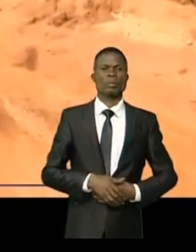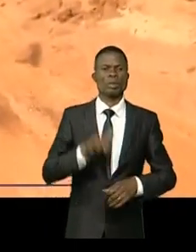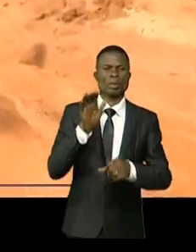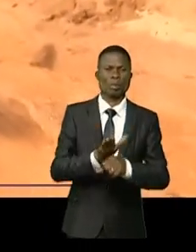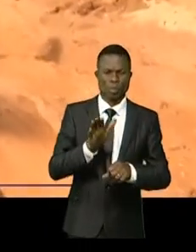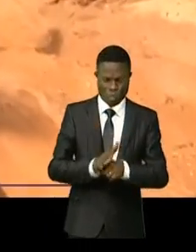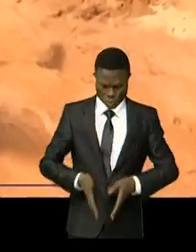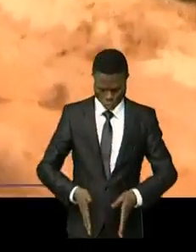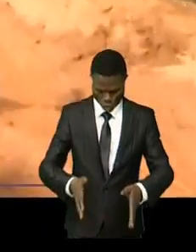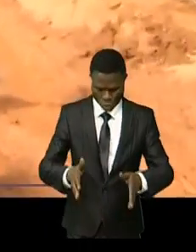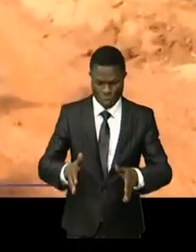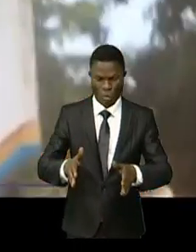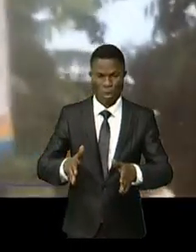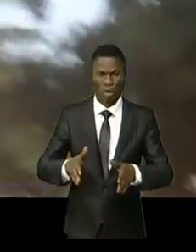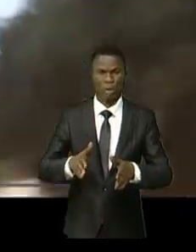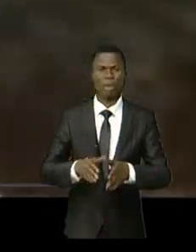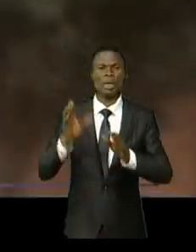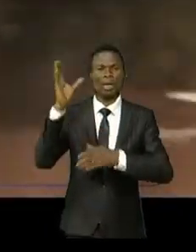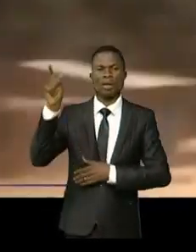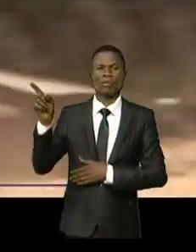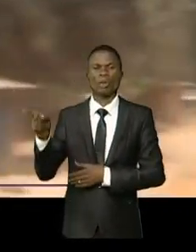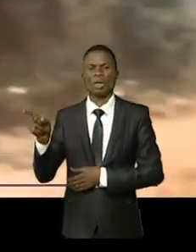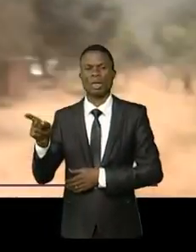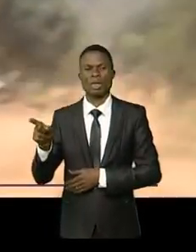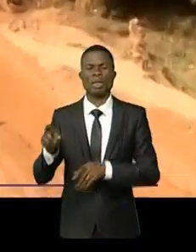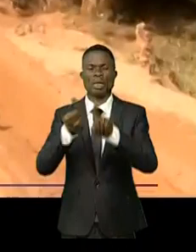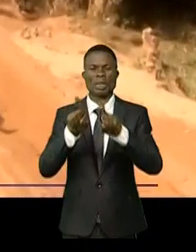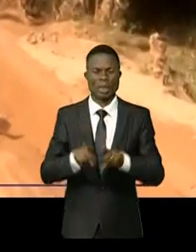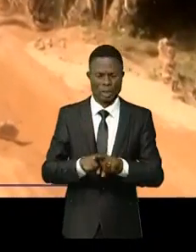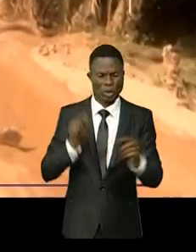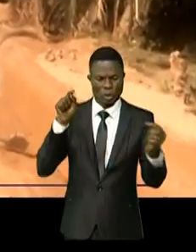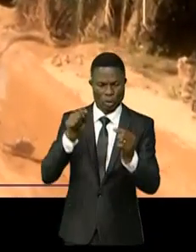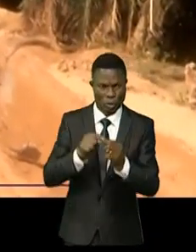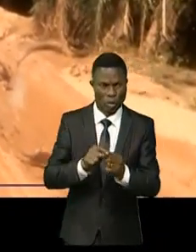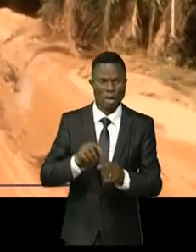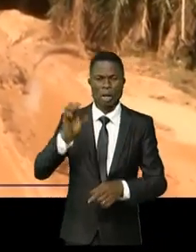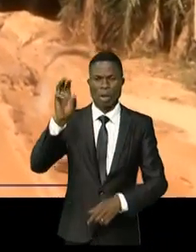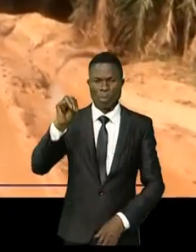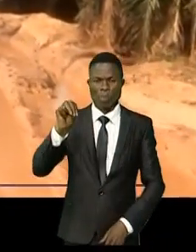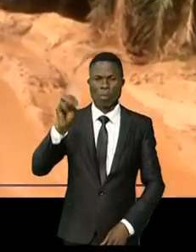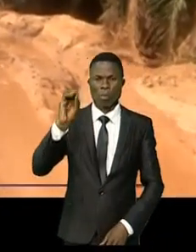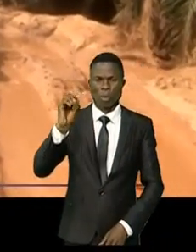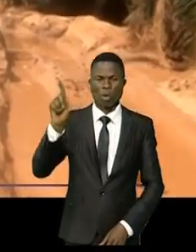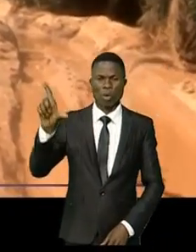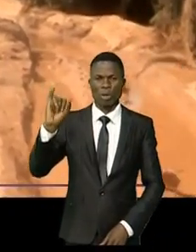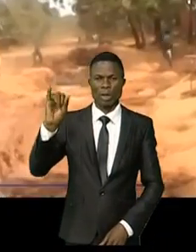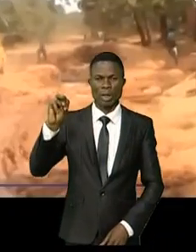Plusieurs tronçons routiers entre Suima, Mboko, Baraka, Fizi Centre jusqu'à Lulimba dans les territoires de Fizi sur la route nationale numéro